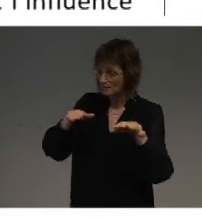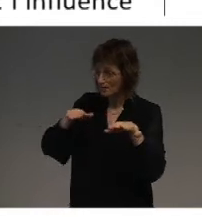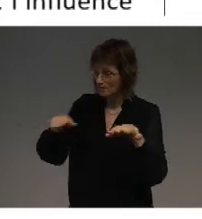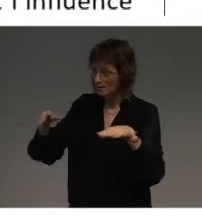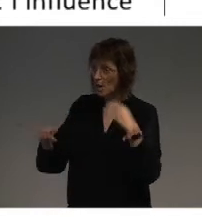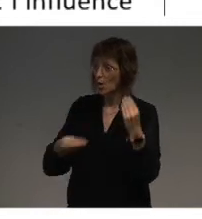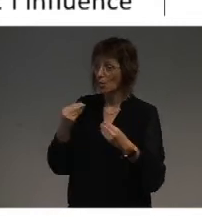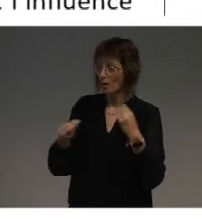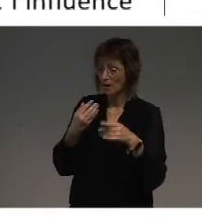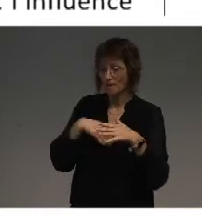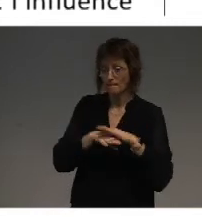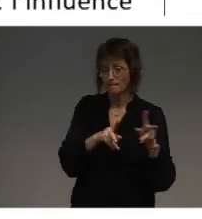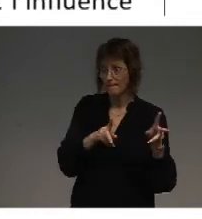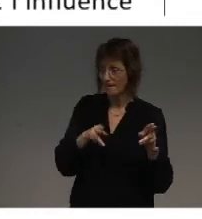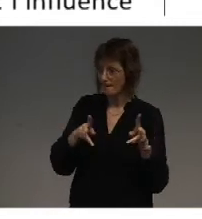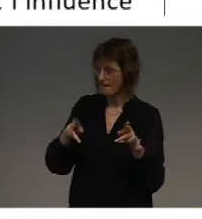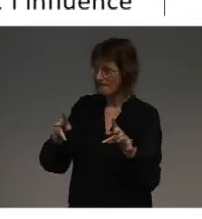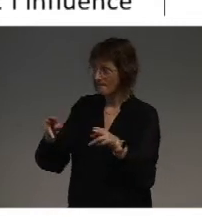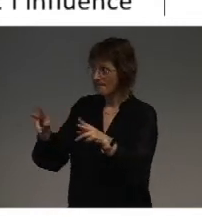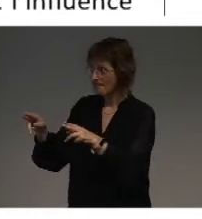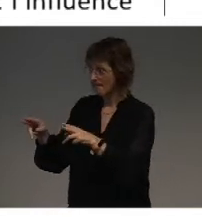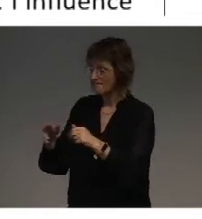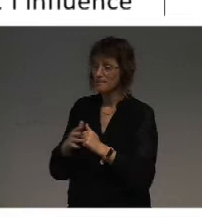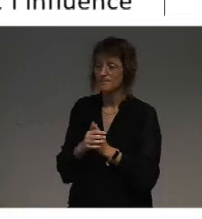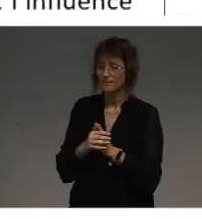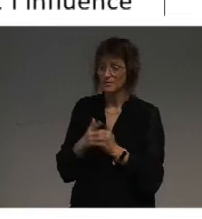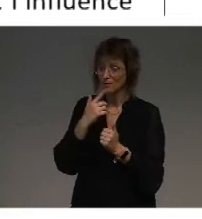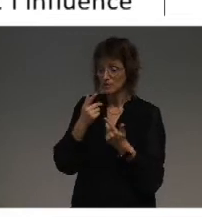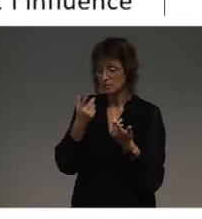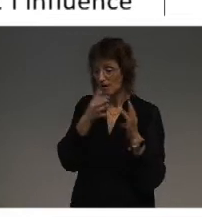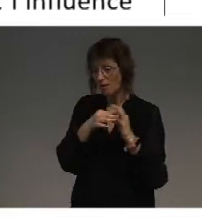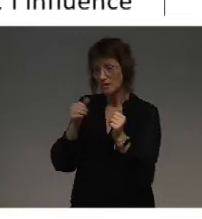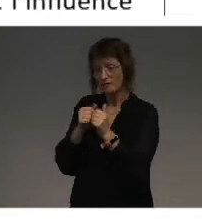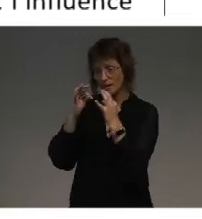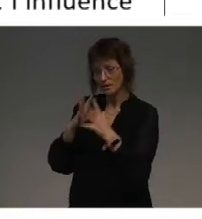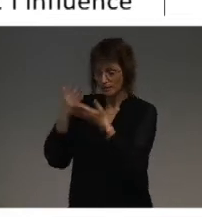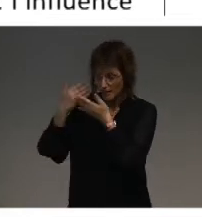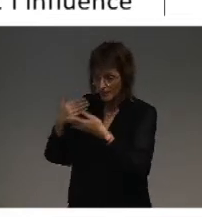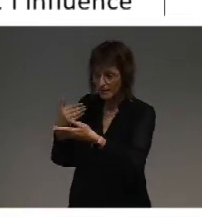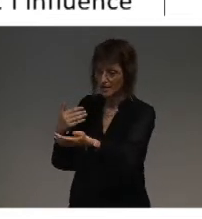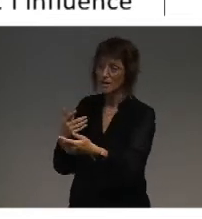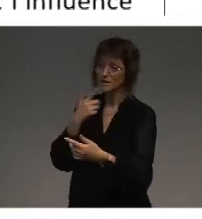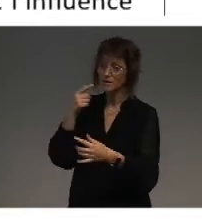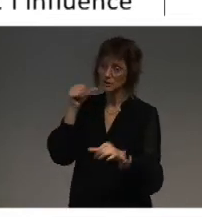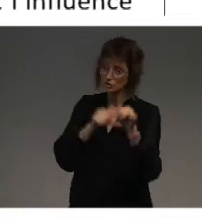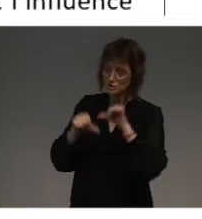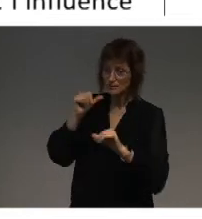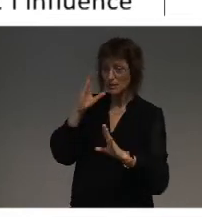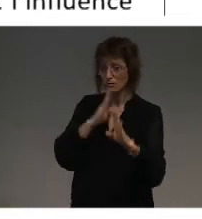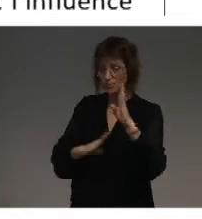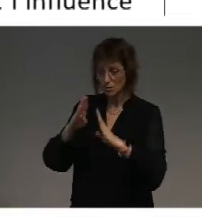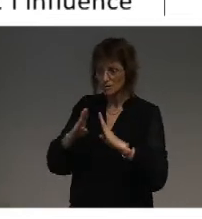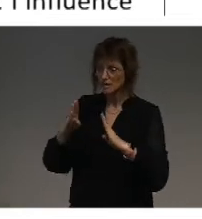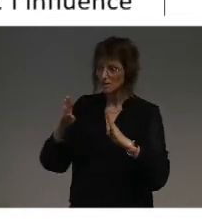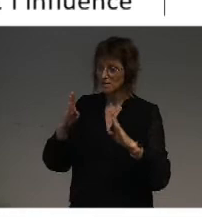une notion en fait, voilà, de longitudinale dans le temps, qui peuvent être chimiques, biologiques, physiques,